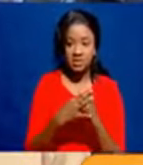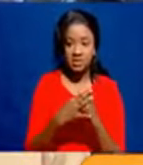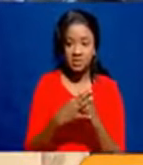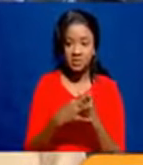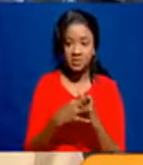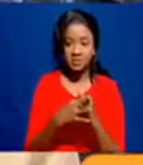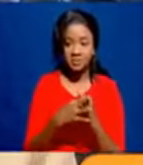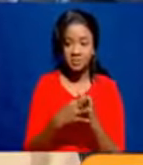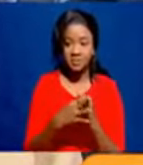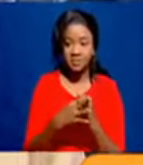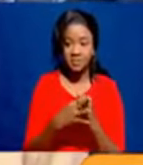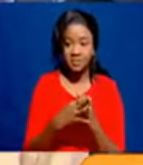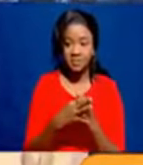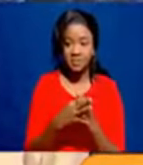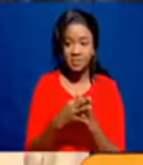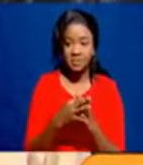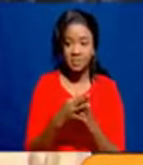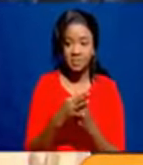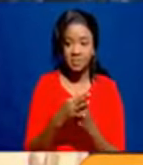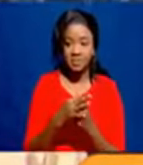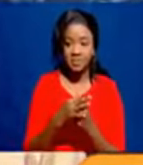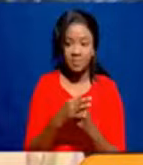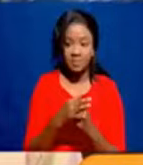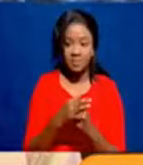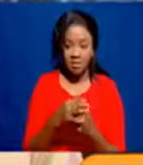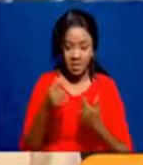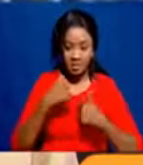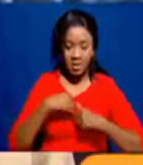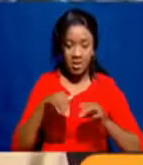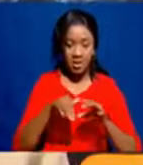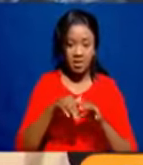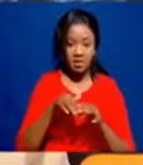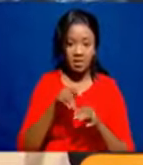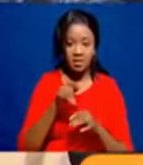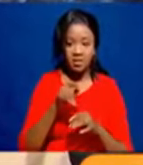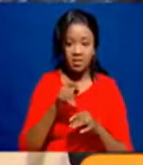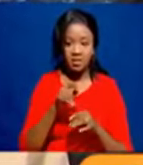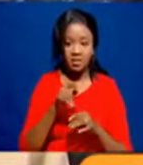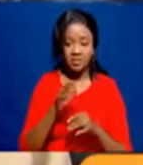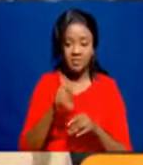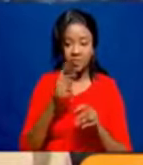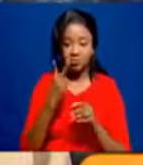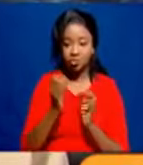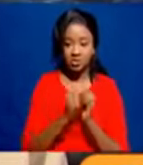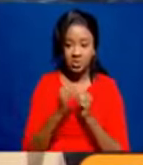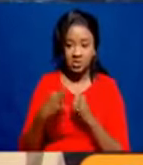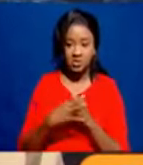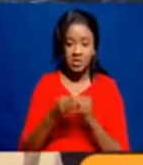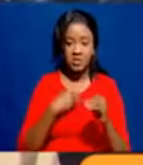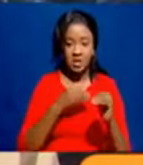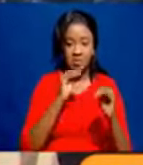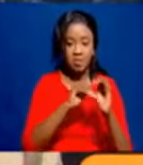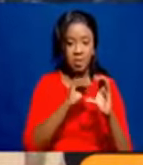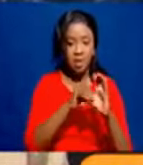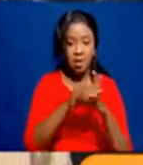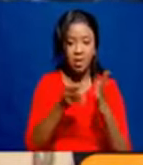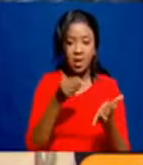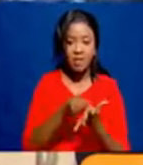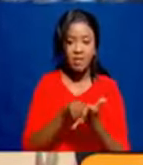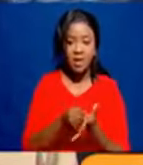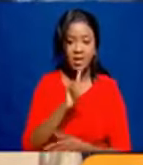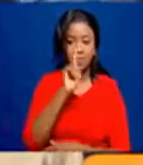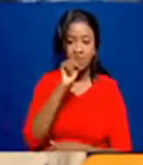nazo kama tano kwa, sasa kwa peke yangu mimi ikawa niko na nimewekeza close to